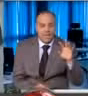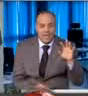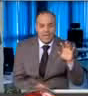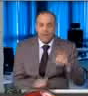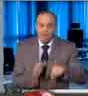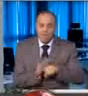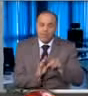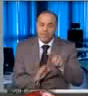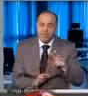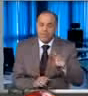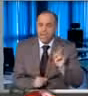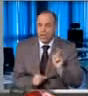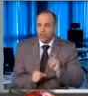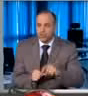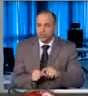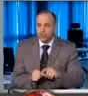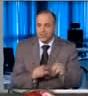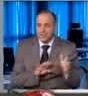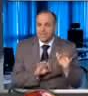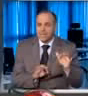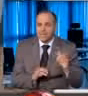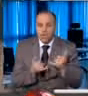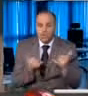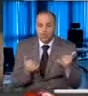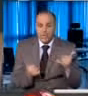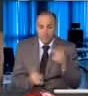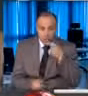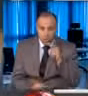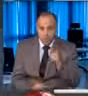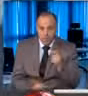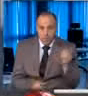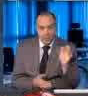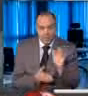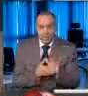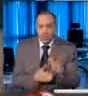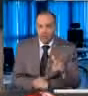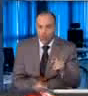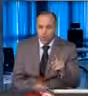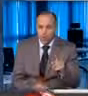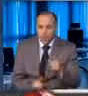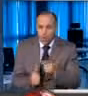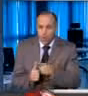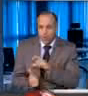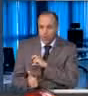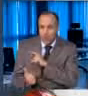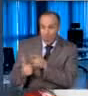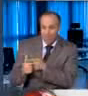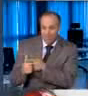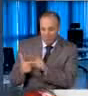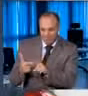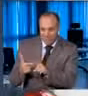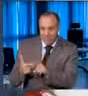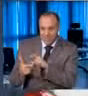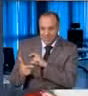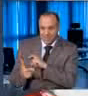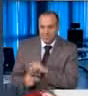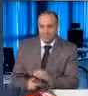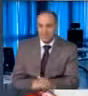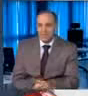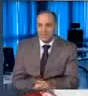فوت 24 وشارك فيه نحو 90 صحفيا، وتقدم الشنيحي على لاعب النجم الساحلي إيهاب